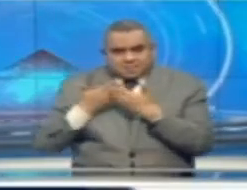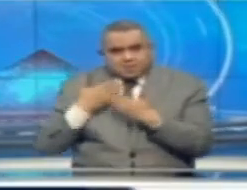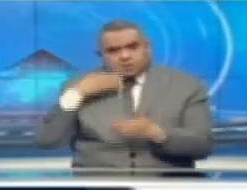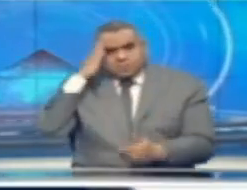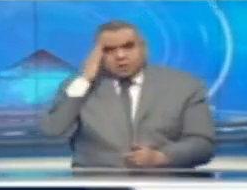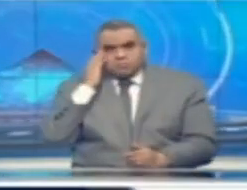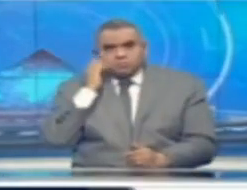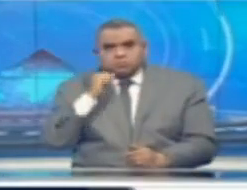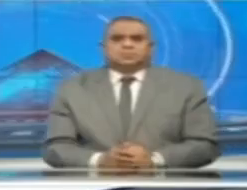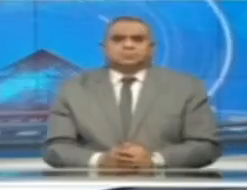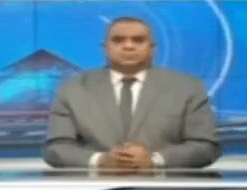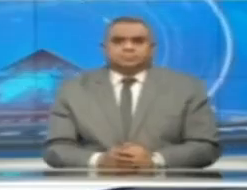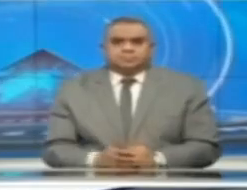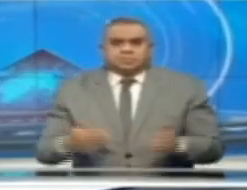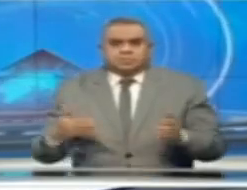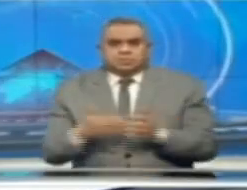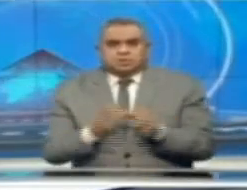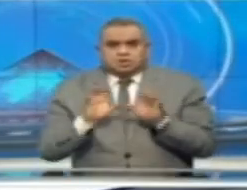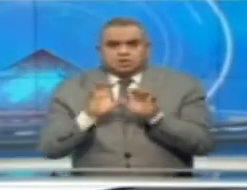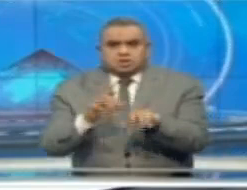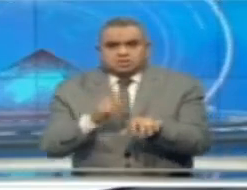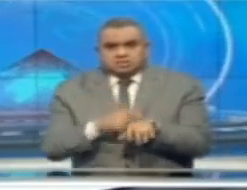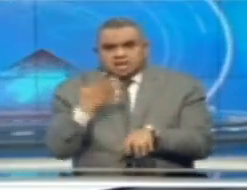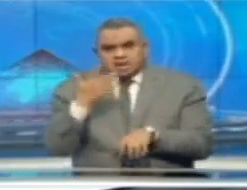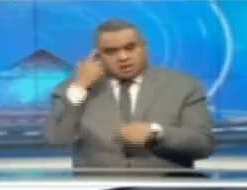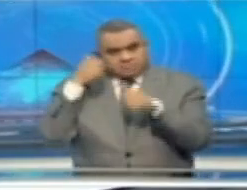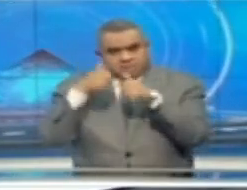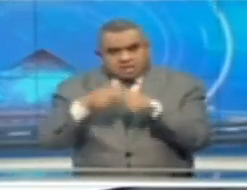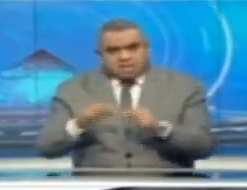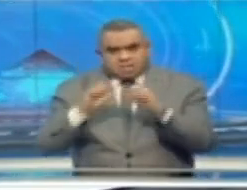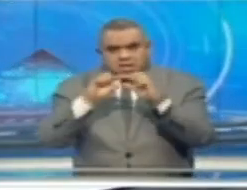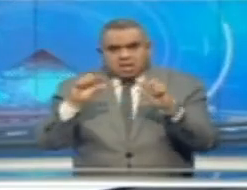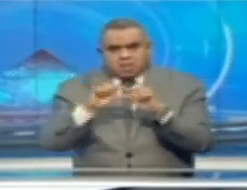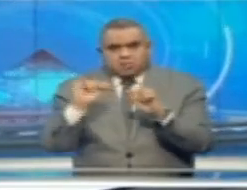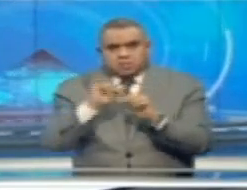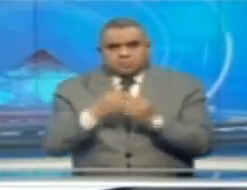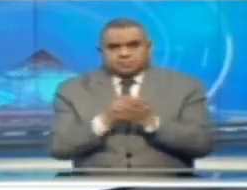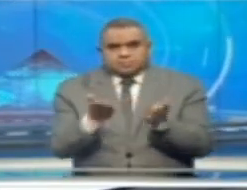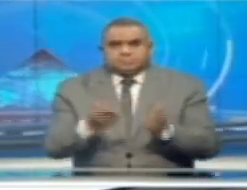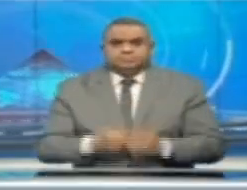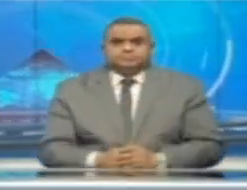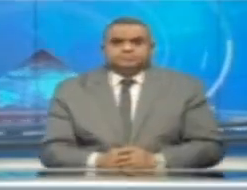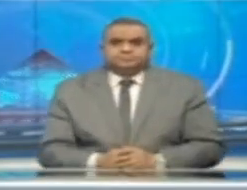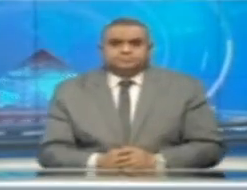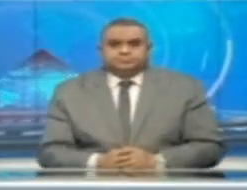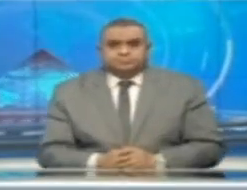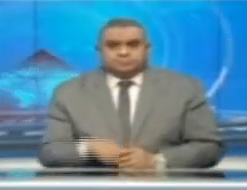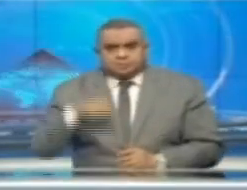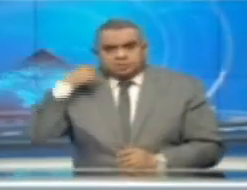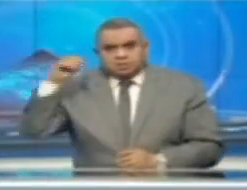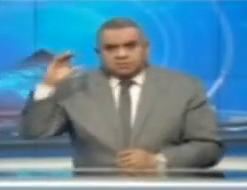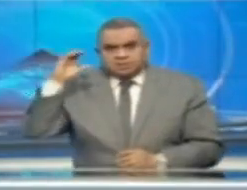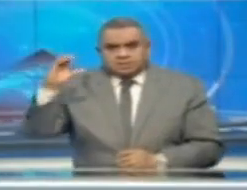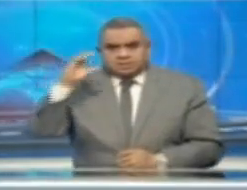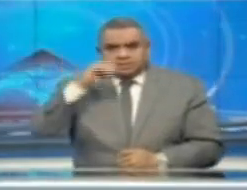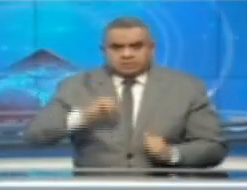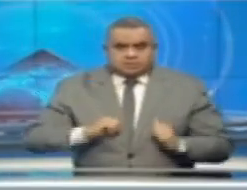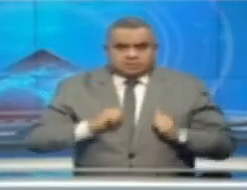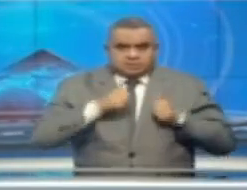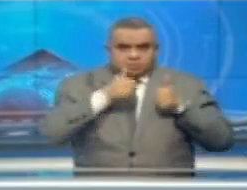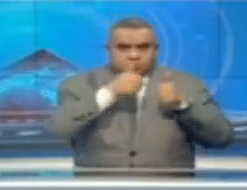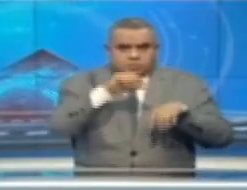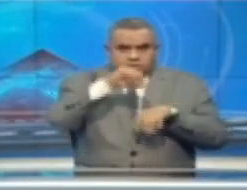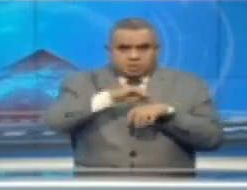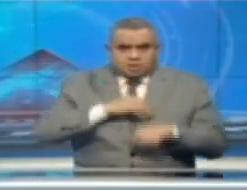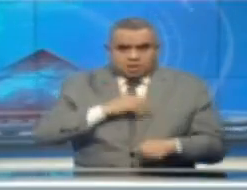القيمة. نهاية الخامسة، وهذا تذكير بأبرز عناوينها. الرئيس عبد الفتاح السيسي